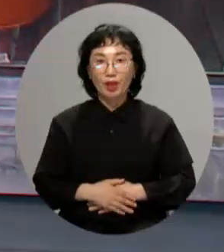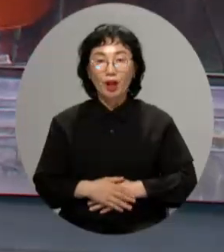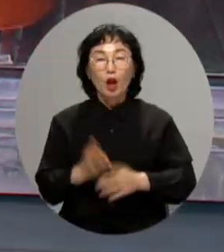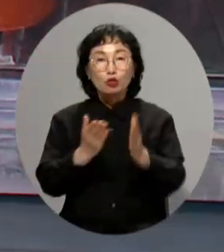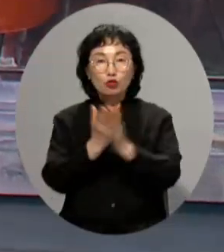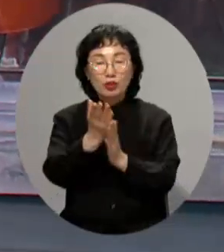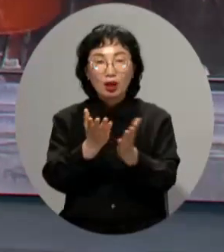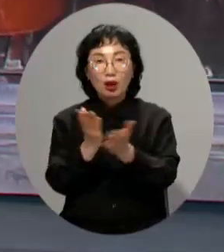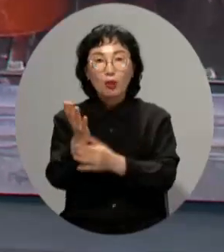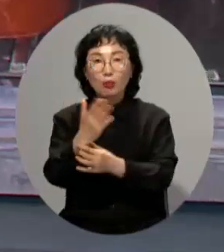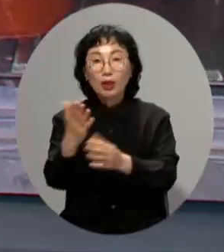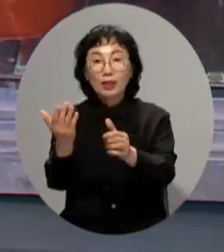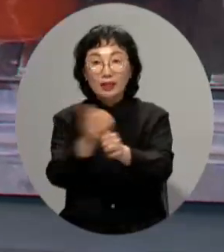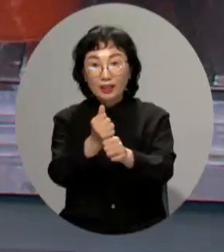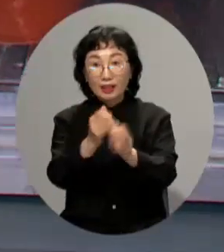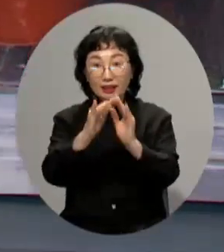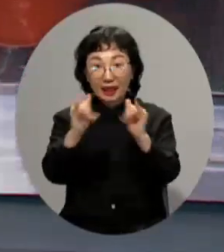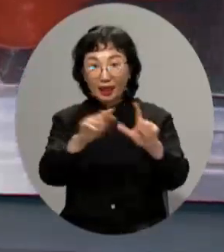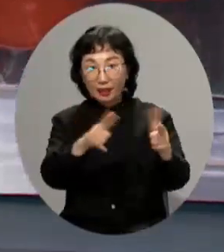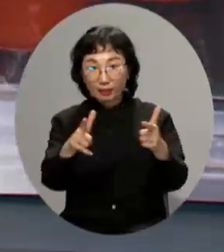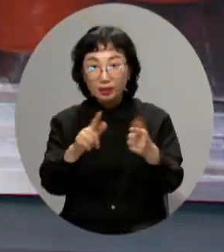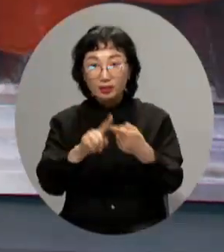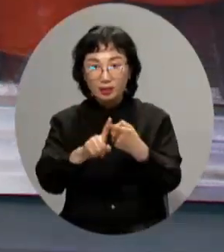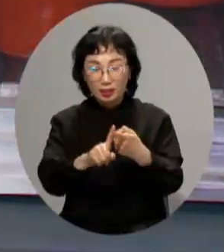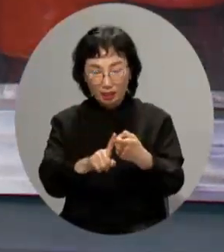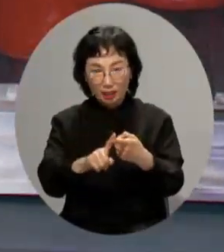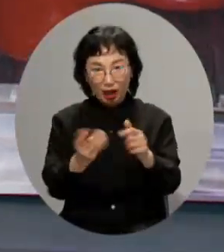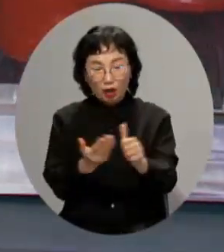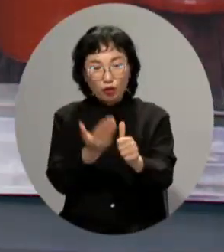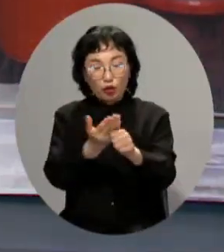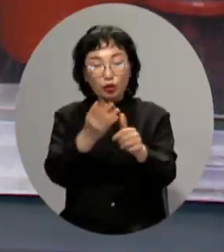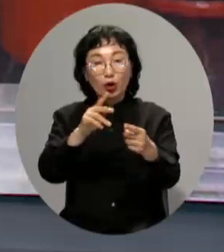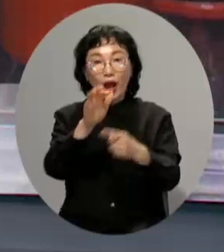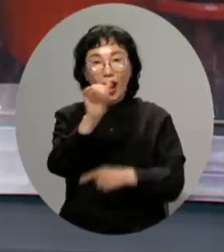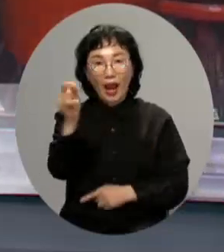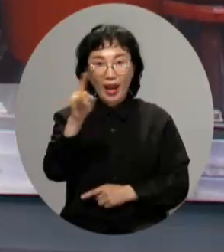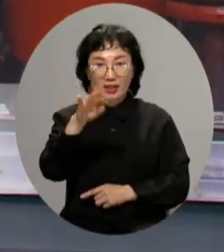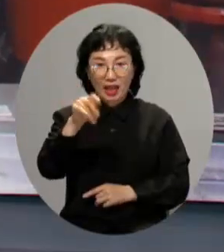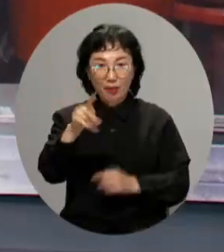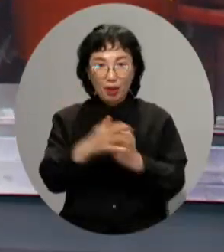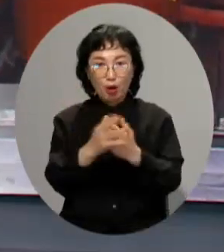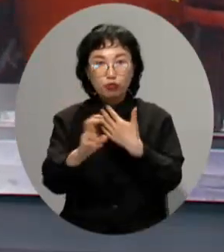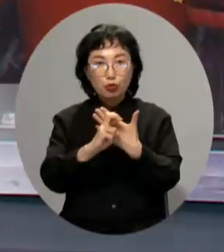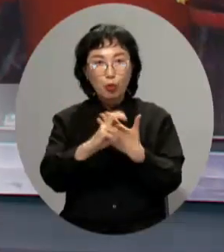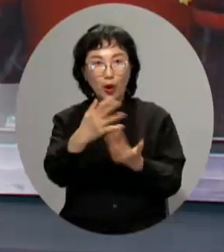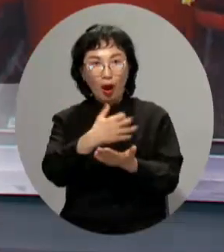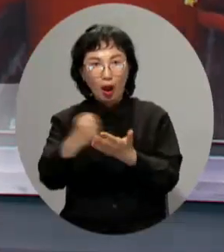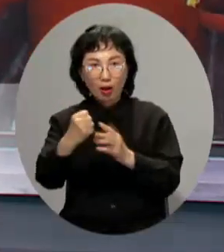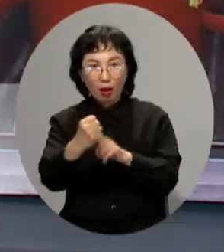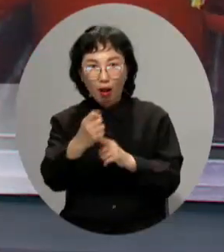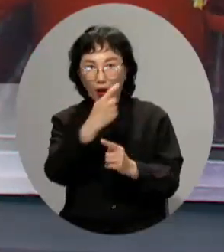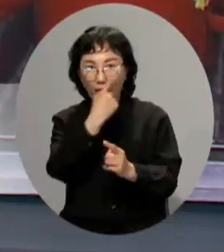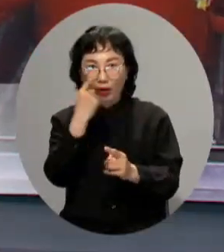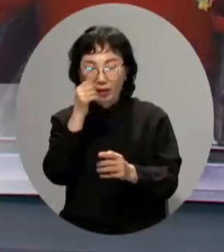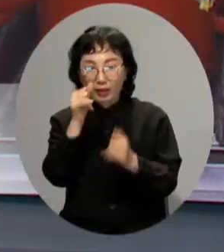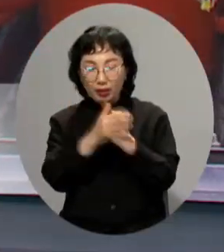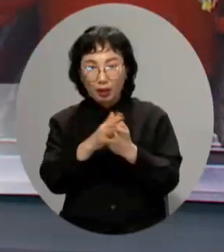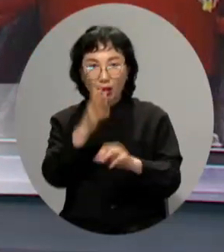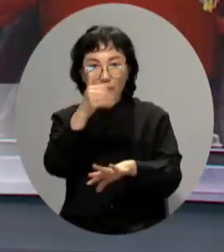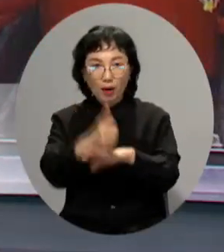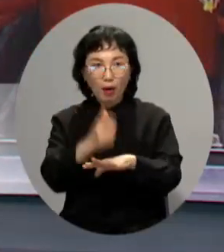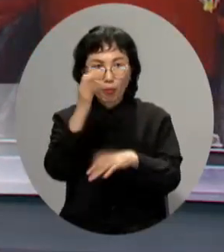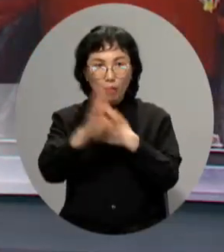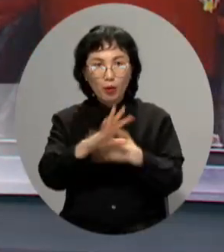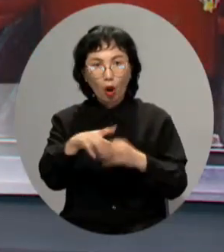군산 어민들이 양식하는 해삼을 어둠을 침타 잠수부들이 불법으로 채취해 간다는 원성이 적지 않습니다 사실상 절도인데